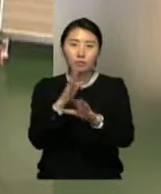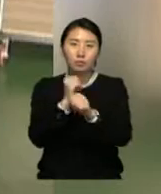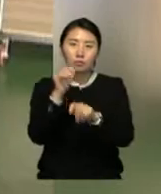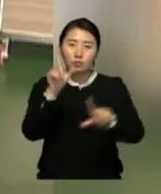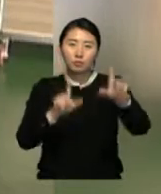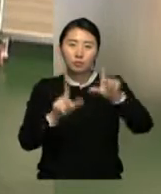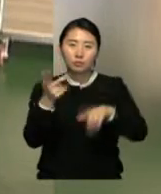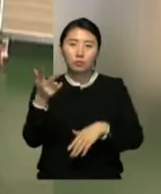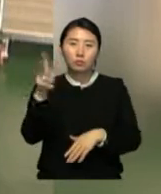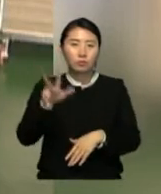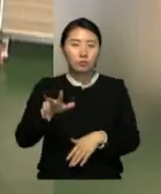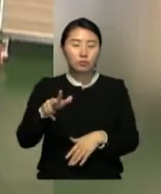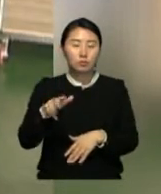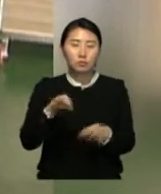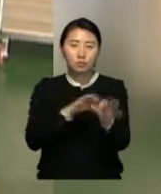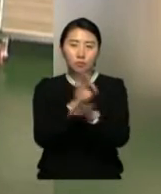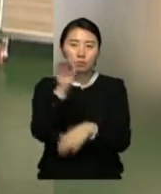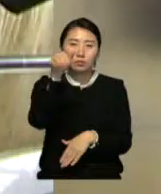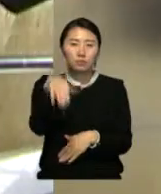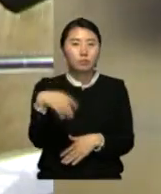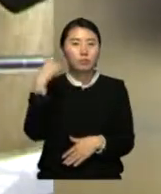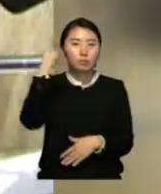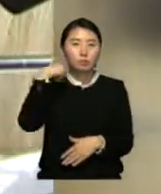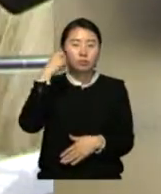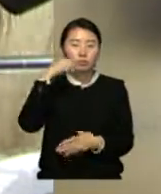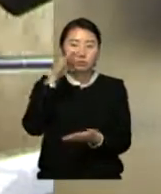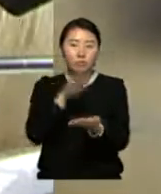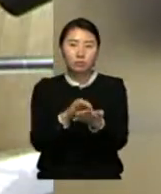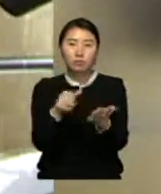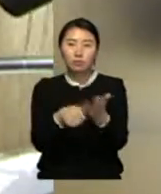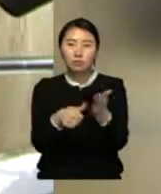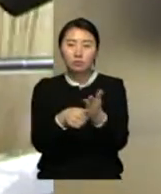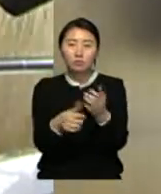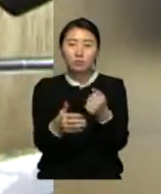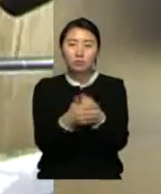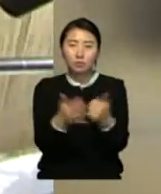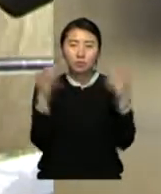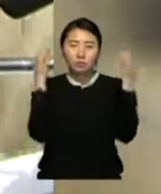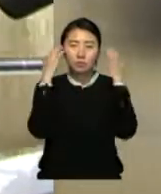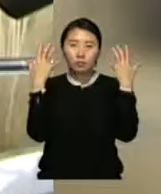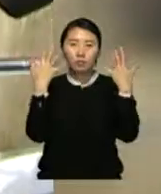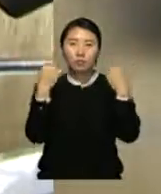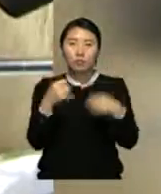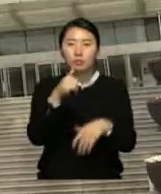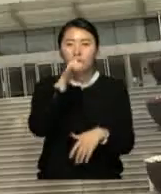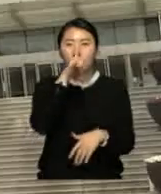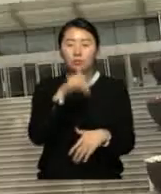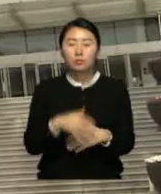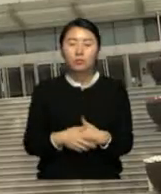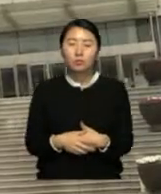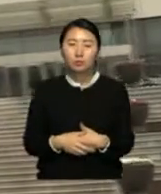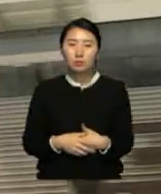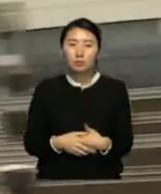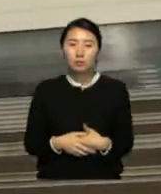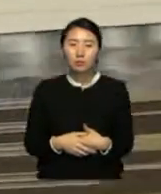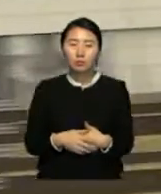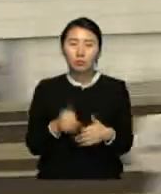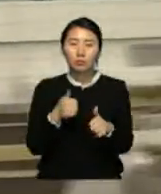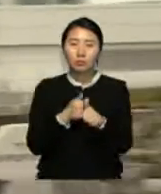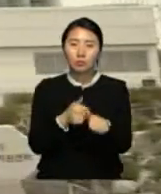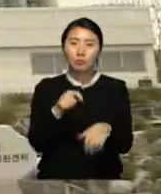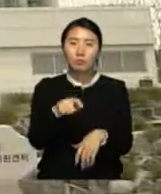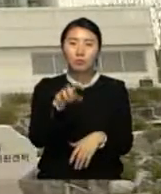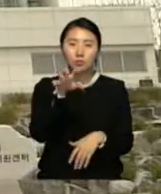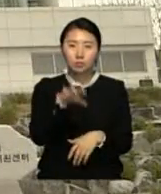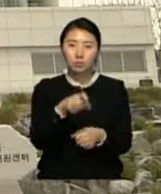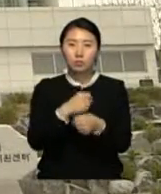현주소입니다. 하지만 경기 불황과 중국산 저가 제품 공세에 밀려 고전을 면치 못하고 있습니다. 이에 따라 이